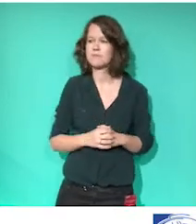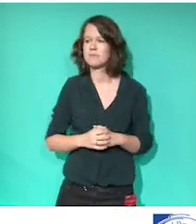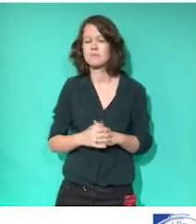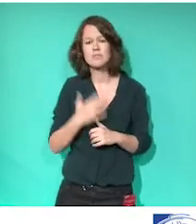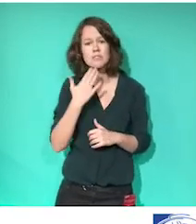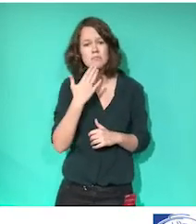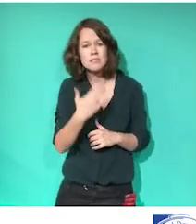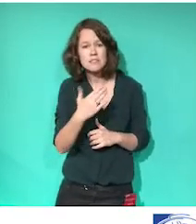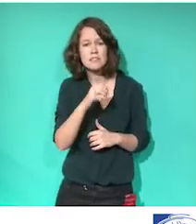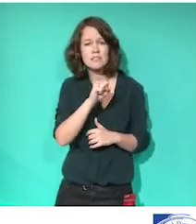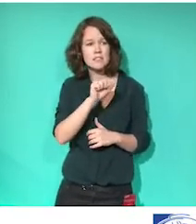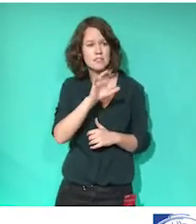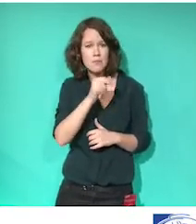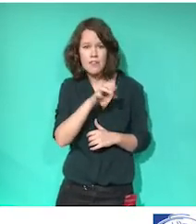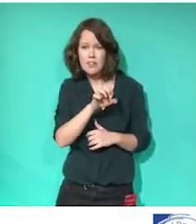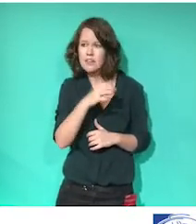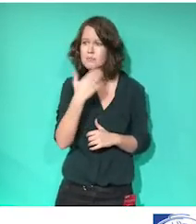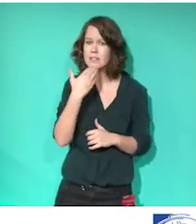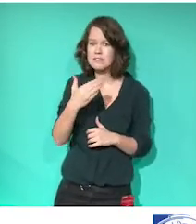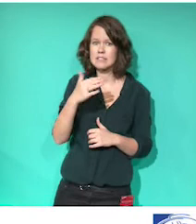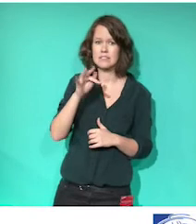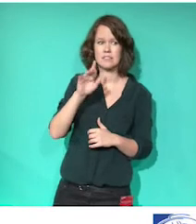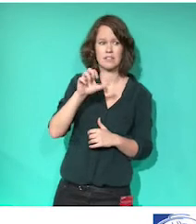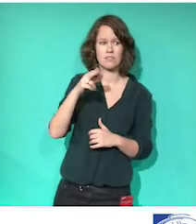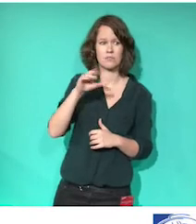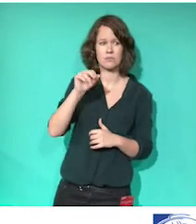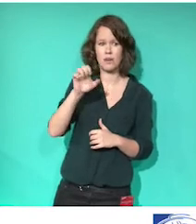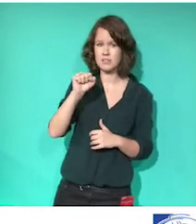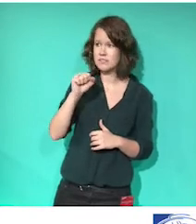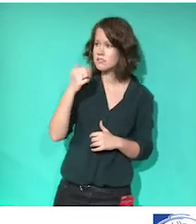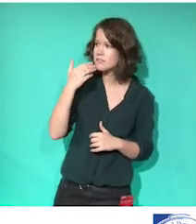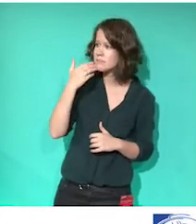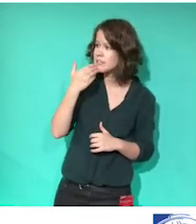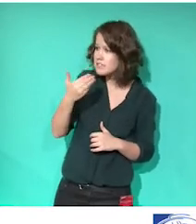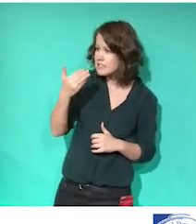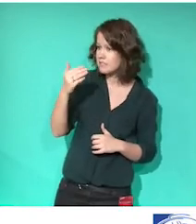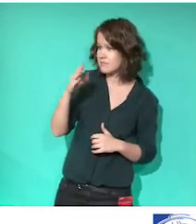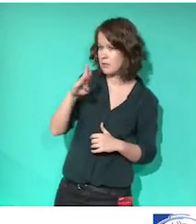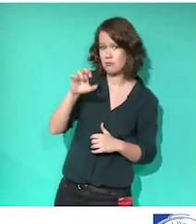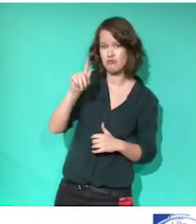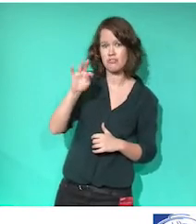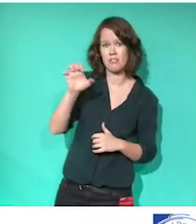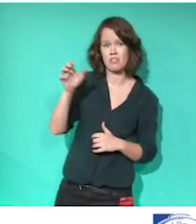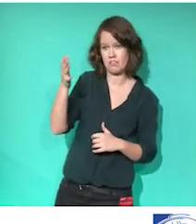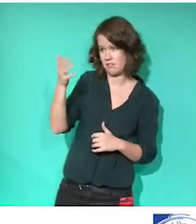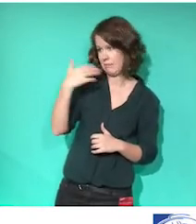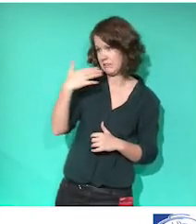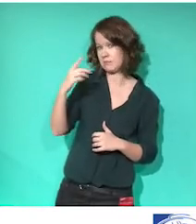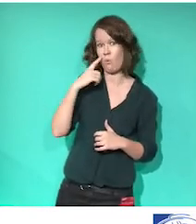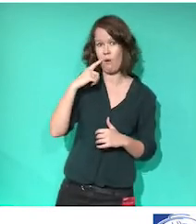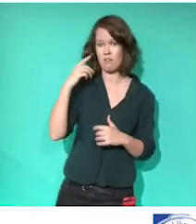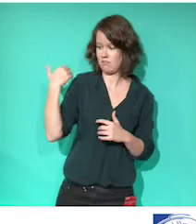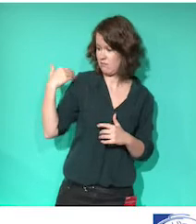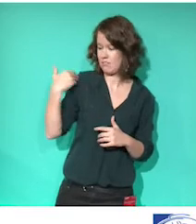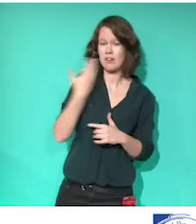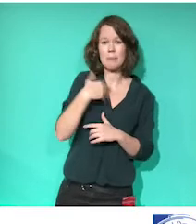à Sabine, à Françoise, à Brigitte Grézy qui ont donné cet après-midi leur ton, leur